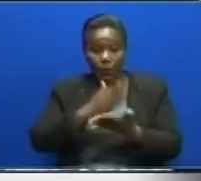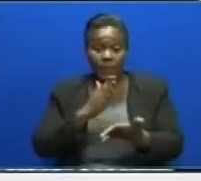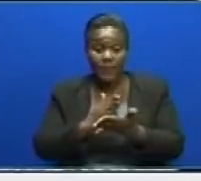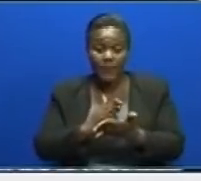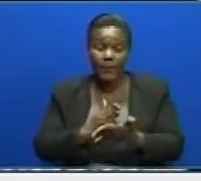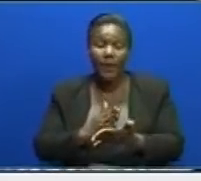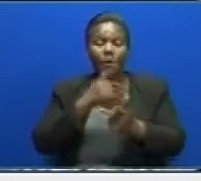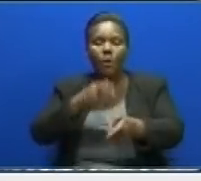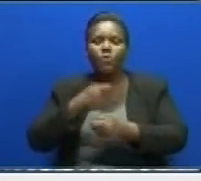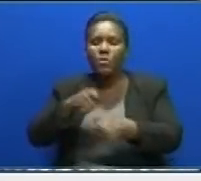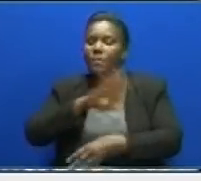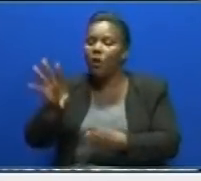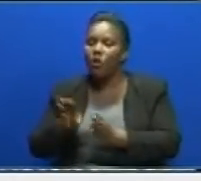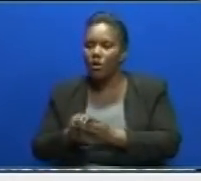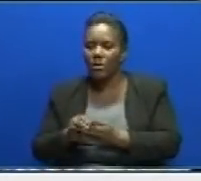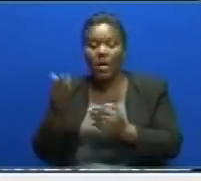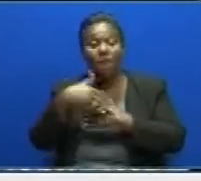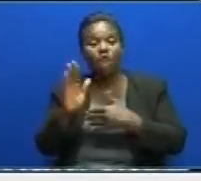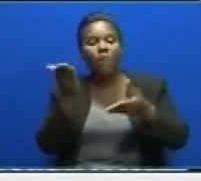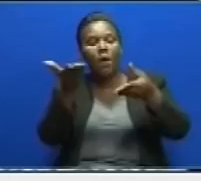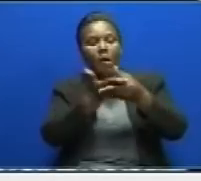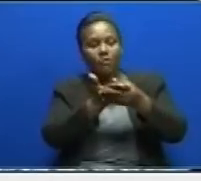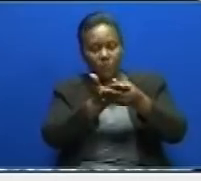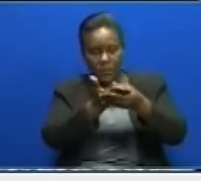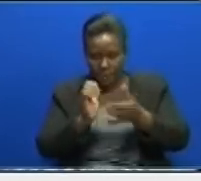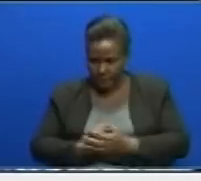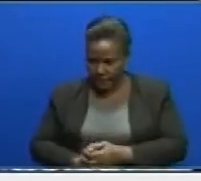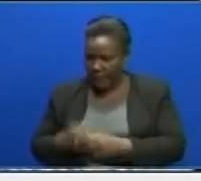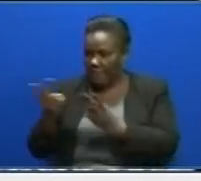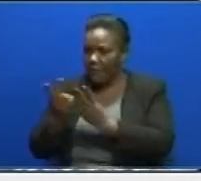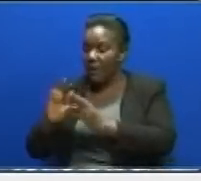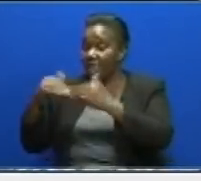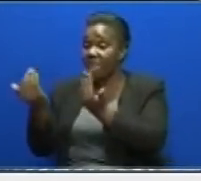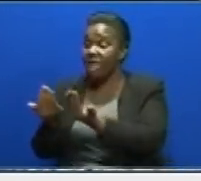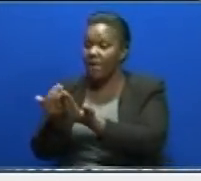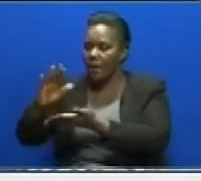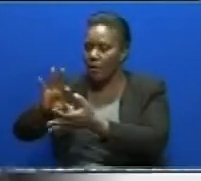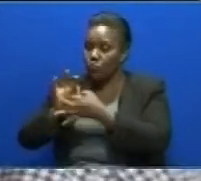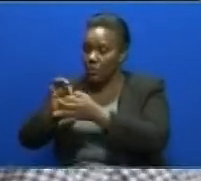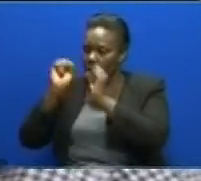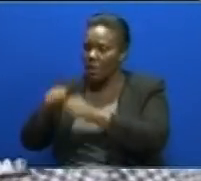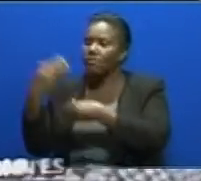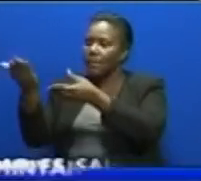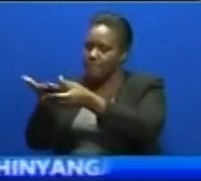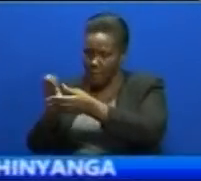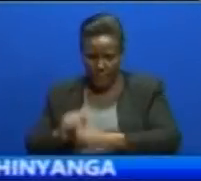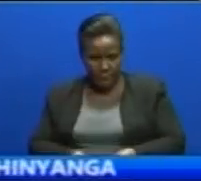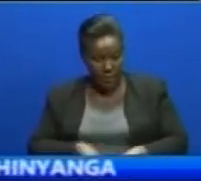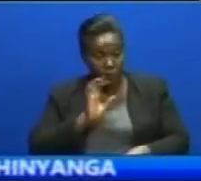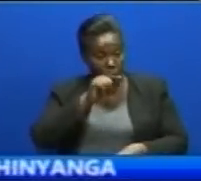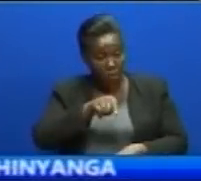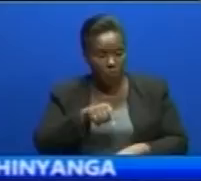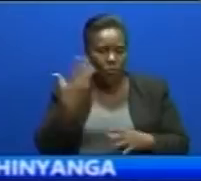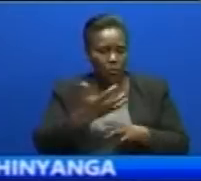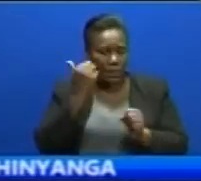Hilo la kwanza. La pili, tutahakikisha kila AMCOS ina bank account. La tatu, mwaka huu watapata mbegu, watapata viwatilifu kwa